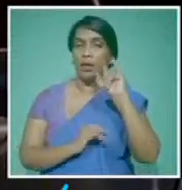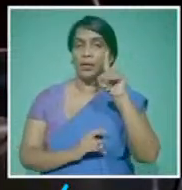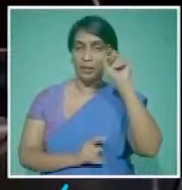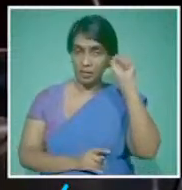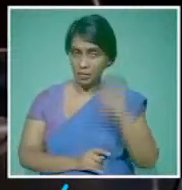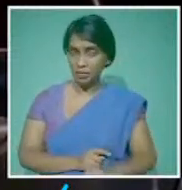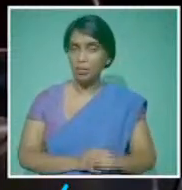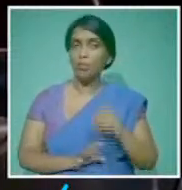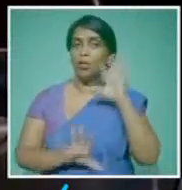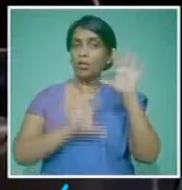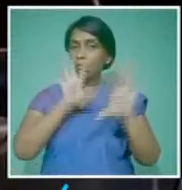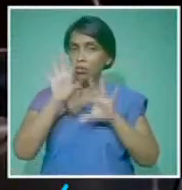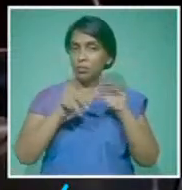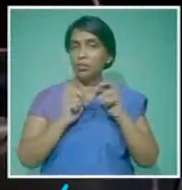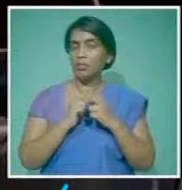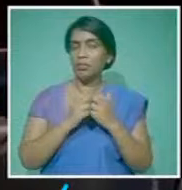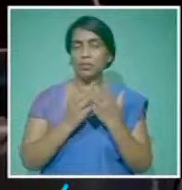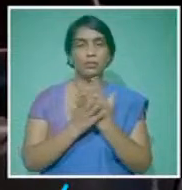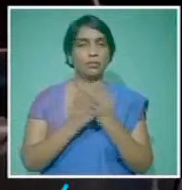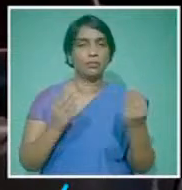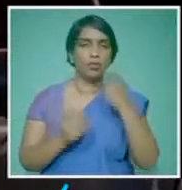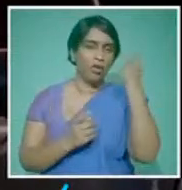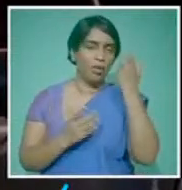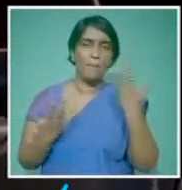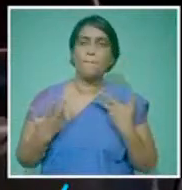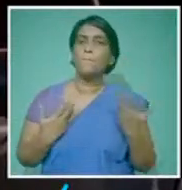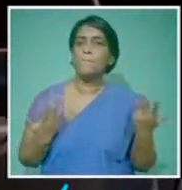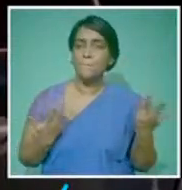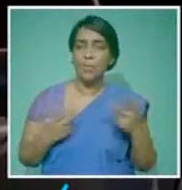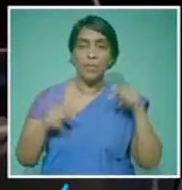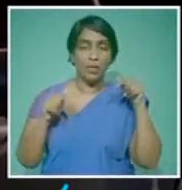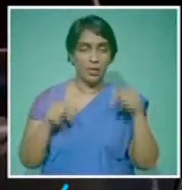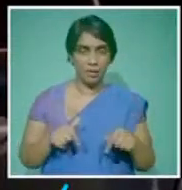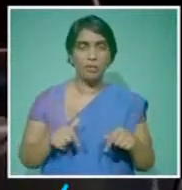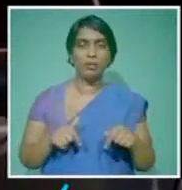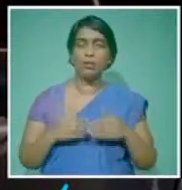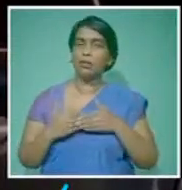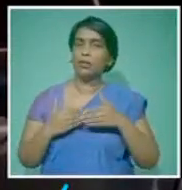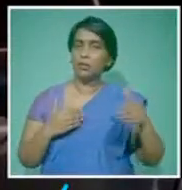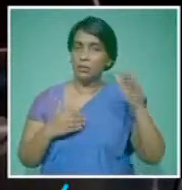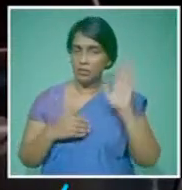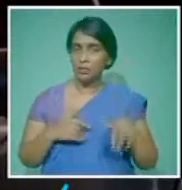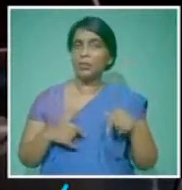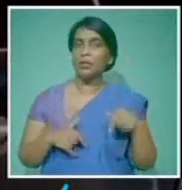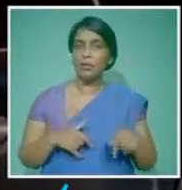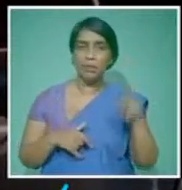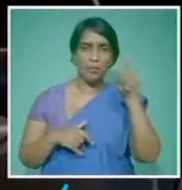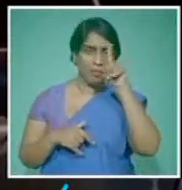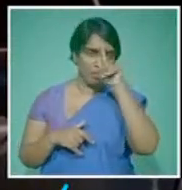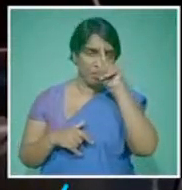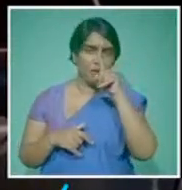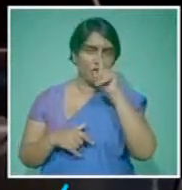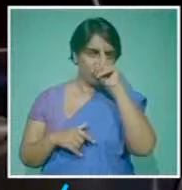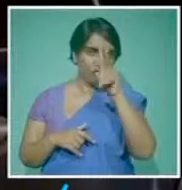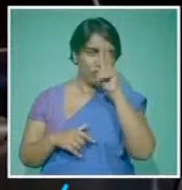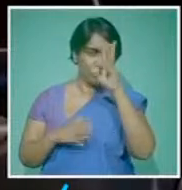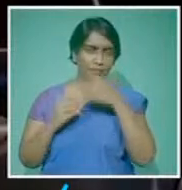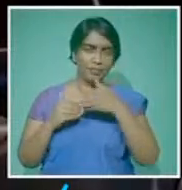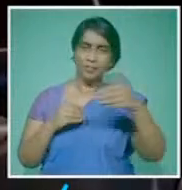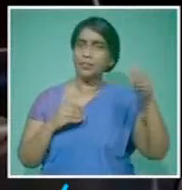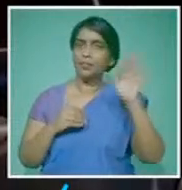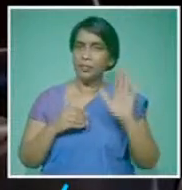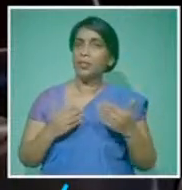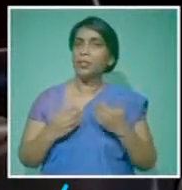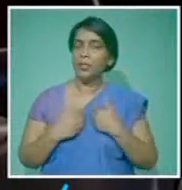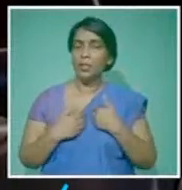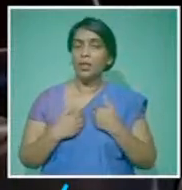दाहा तोरगेना अट मेकट विसंधूम होयान बे अदवे मेच्छर कालयाकनकोट मे मस सतिकीपयाकनका